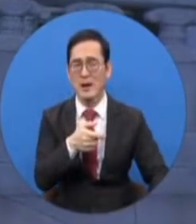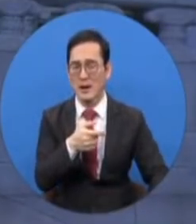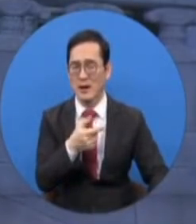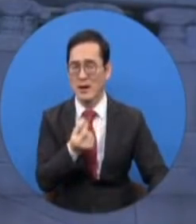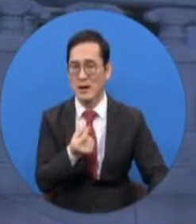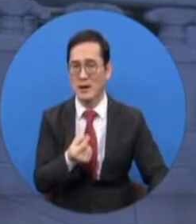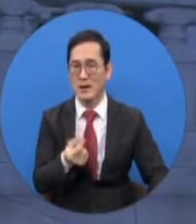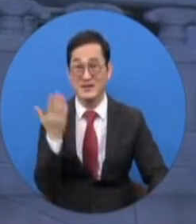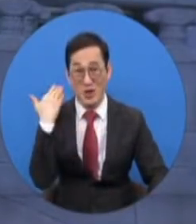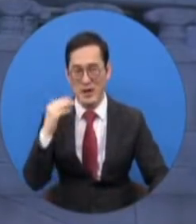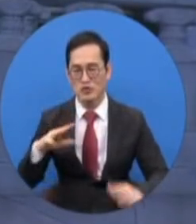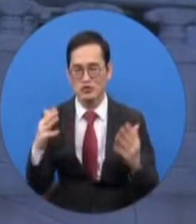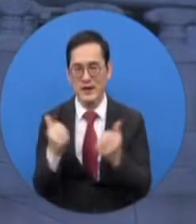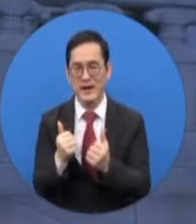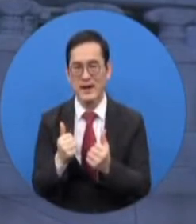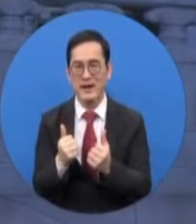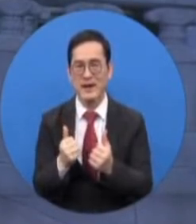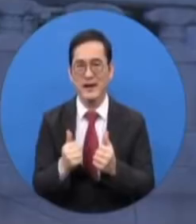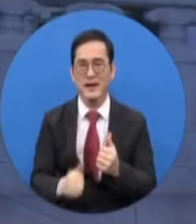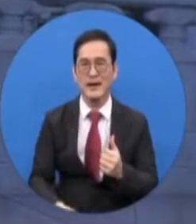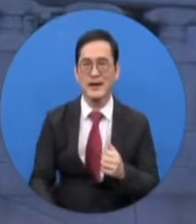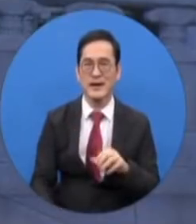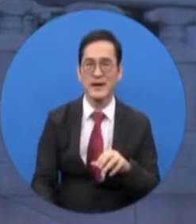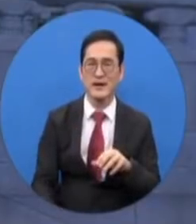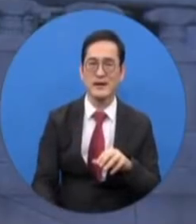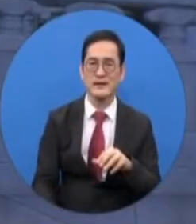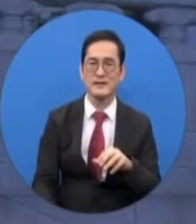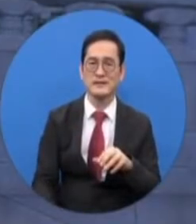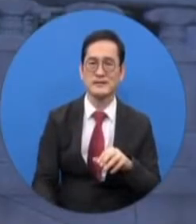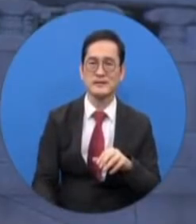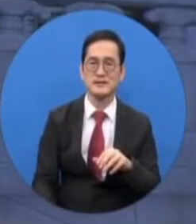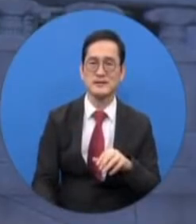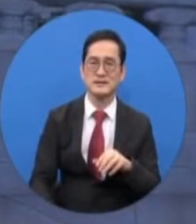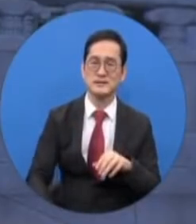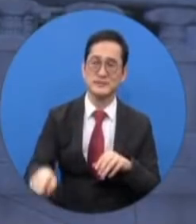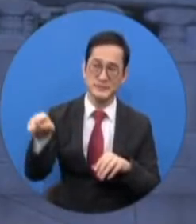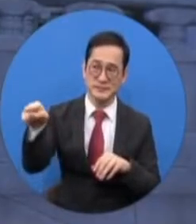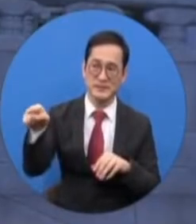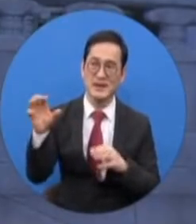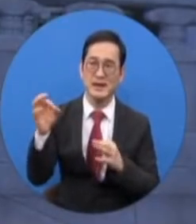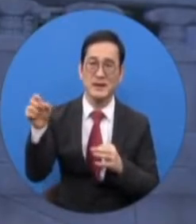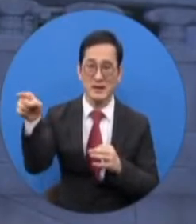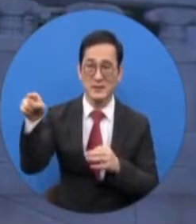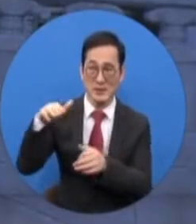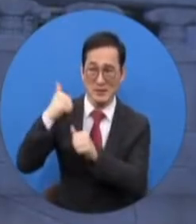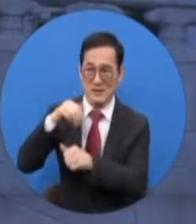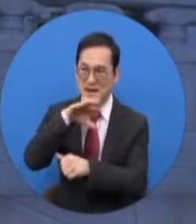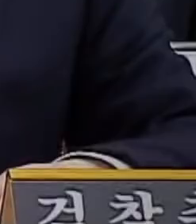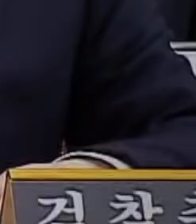당시 당시 야당이었던 국민의힘이 김오수 총장에게 항의라는 대목이 있습니다. 들어보시죠.